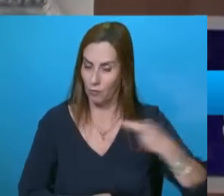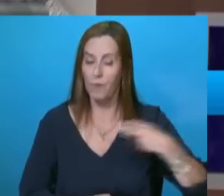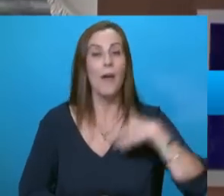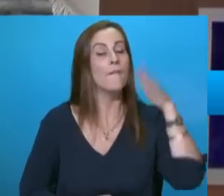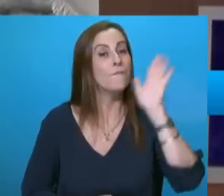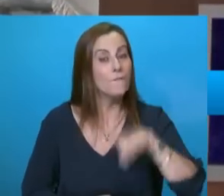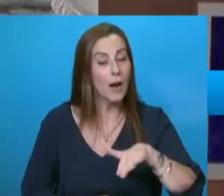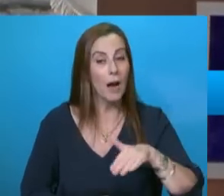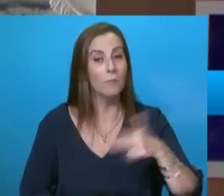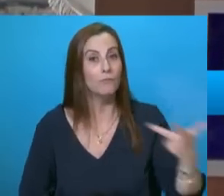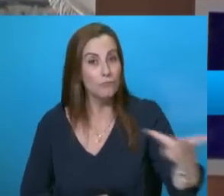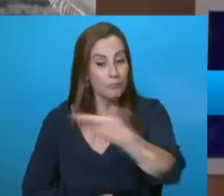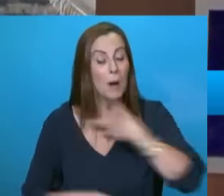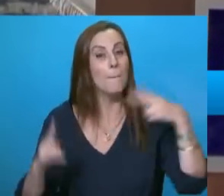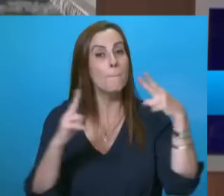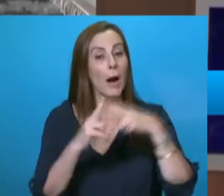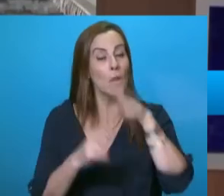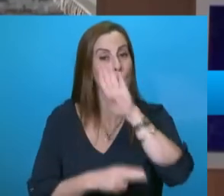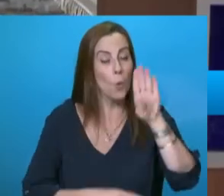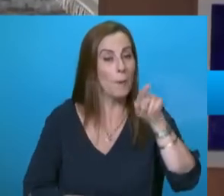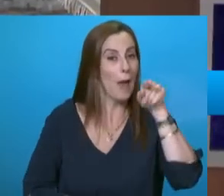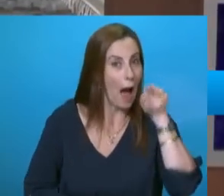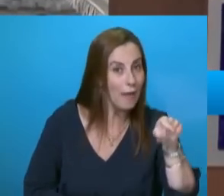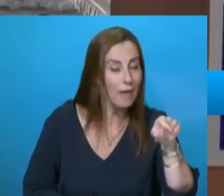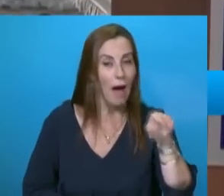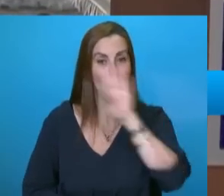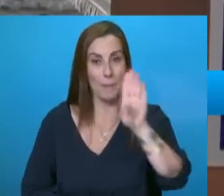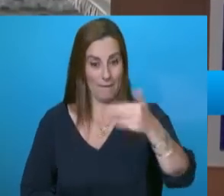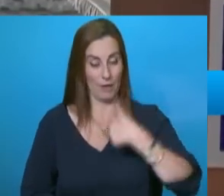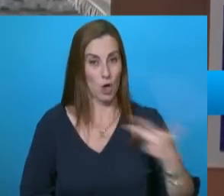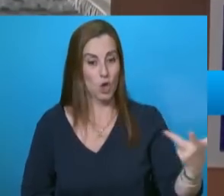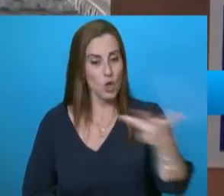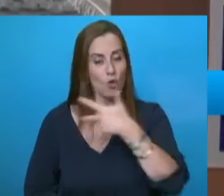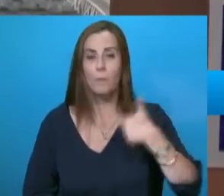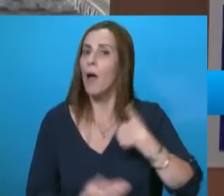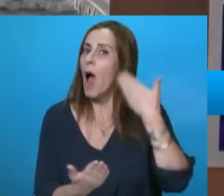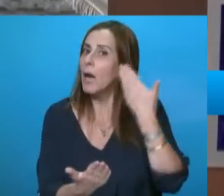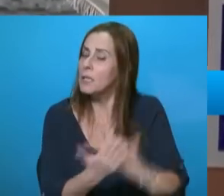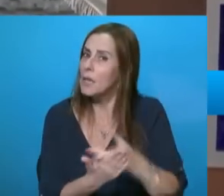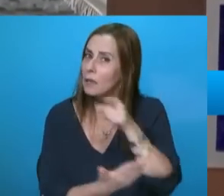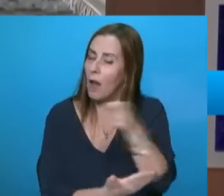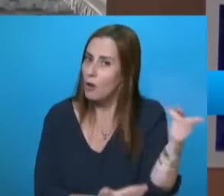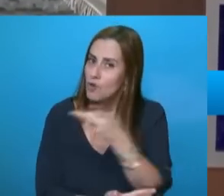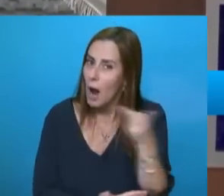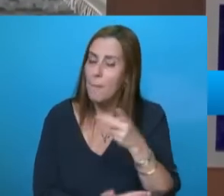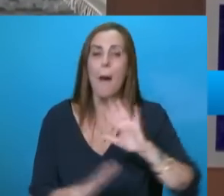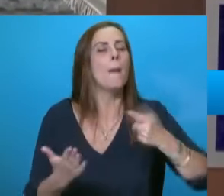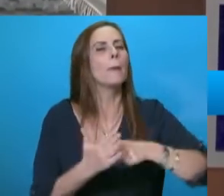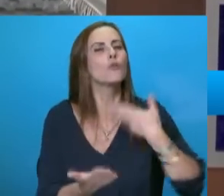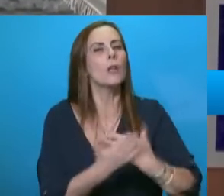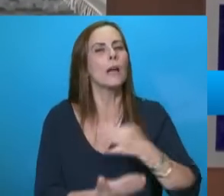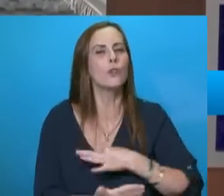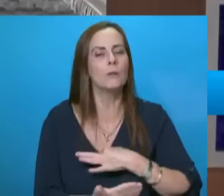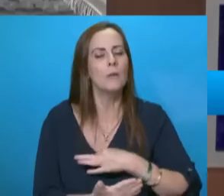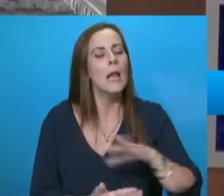הכנסת בנימין נתניהו, שניכם ביחד איתי, הצעתי מתווה שמטרתו